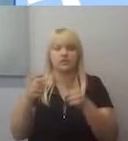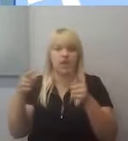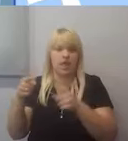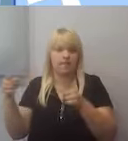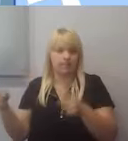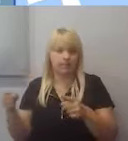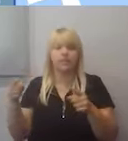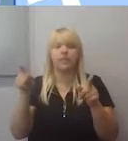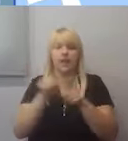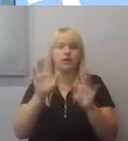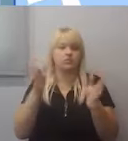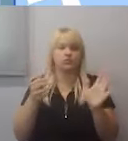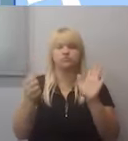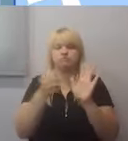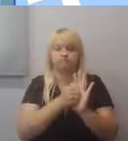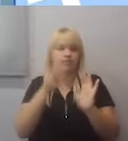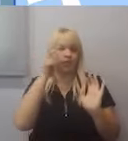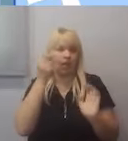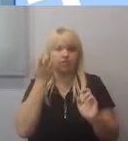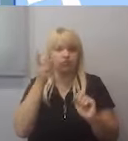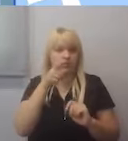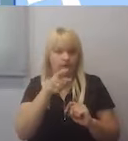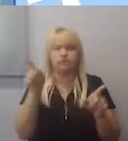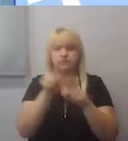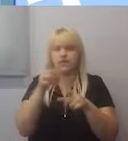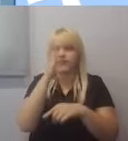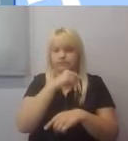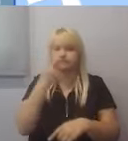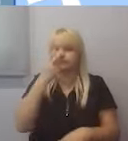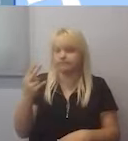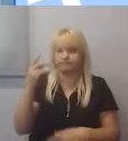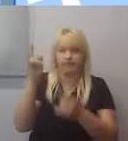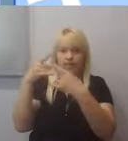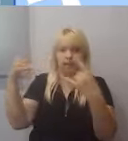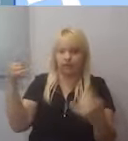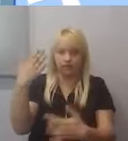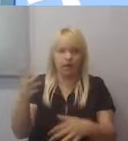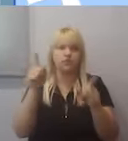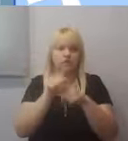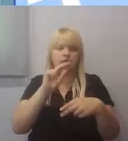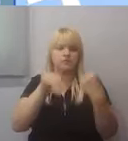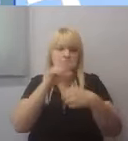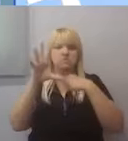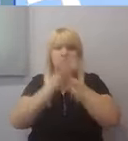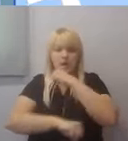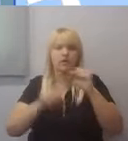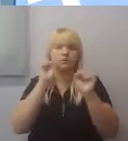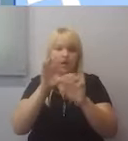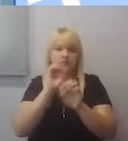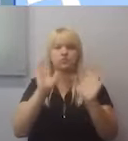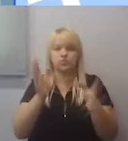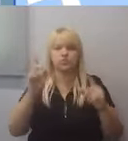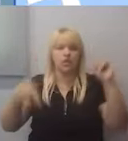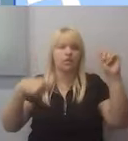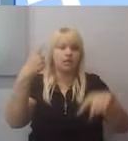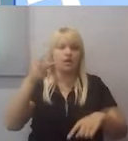redzami arī šeit uz ekrāna un noteikti semināra izskaņā vēlreiz akcentēsim kas ir kurš ir tas nākamais datums kad